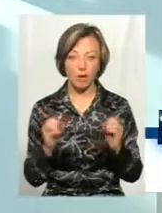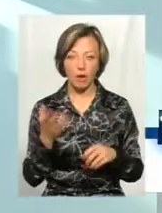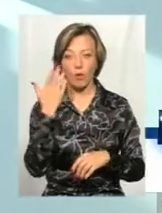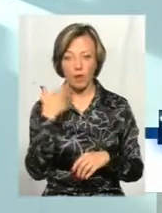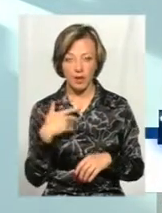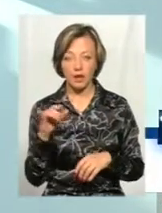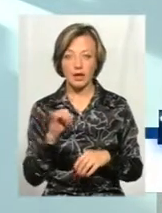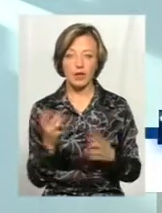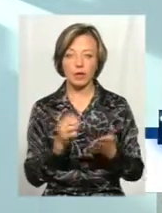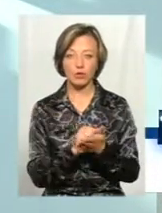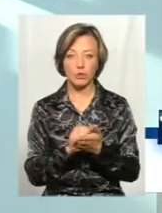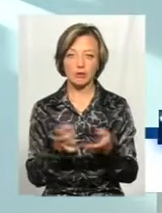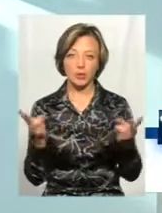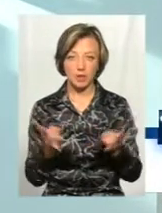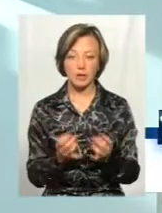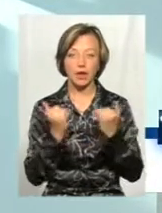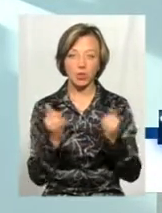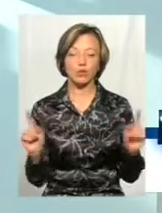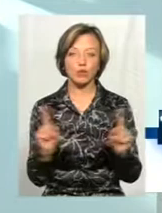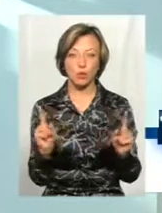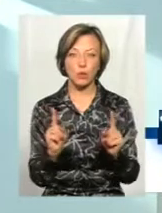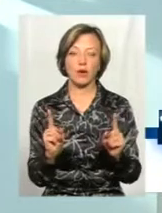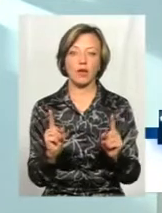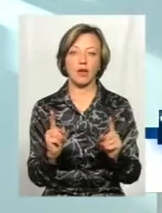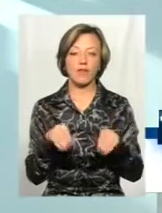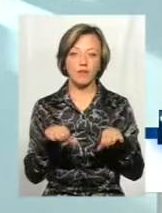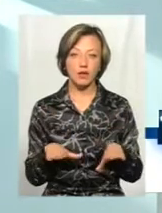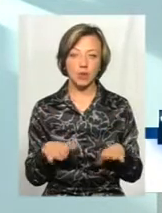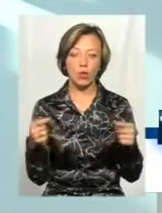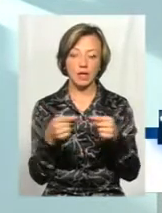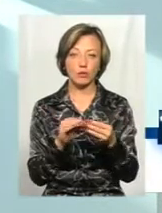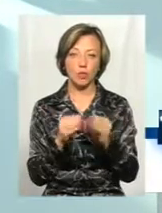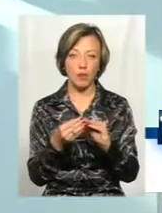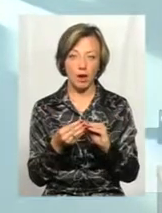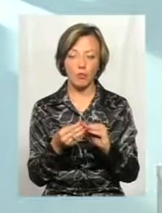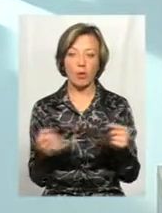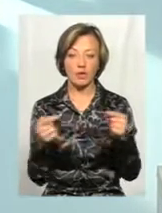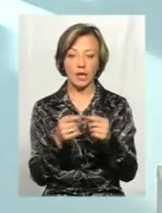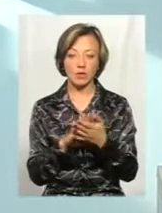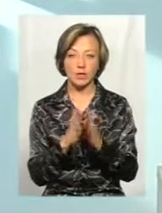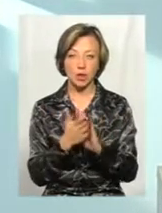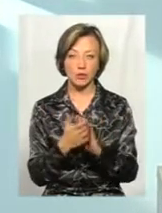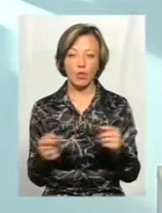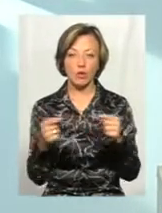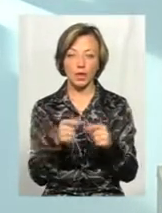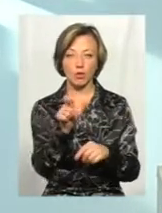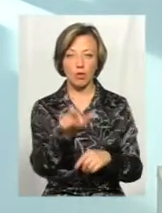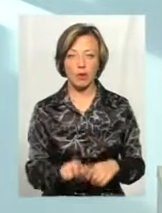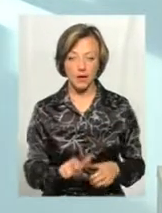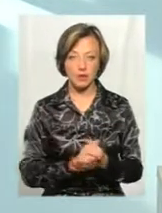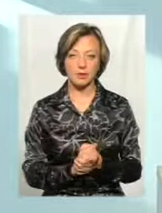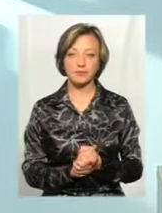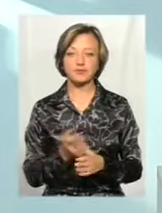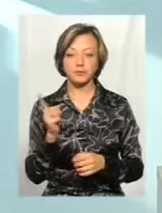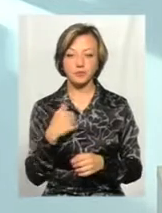коли і які документи потрібні для того, щоб, власне, вирішити конкретну проблему, конкретну ситуацію конкретного громадянина. Тому